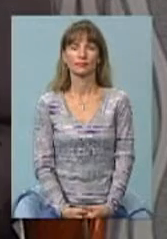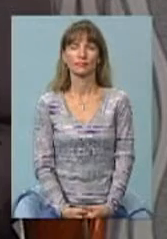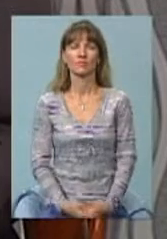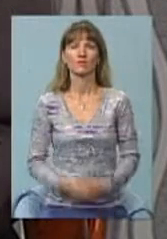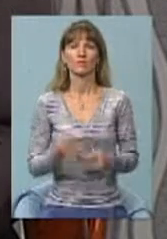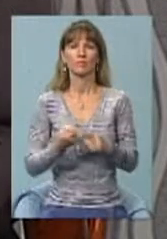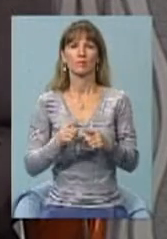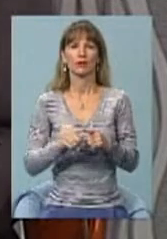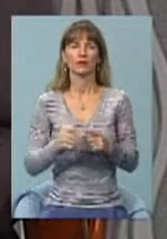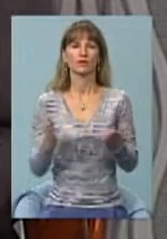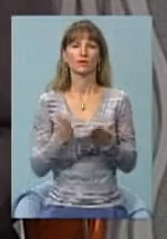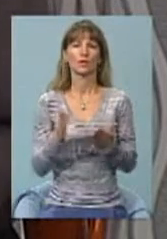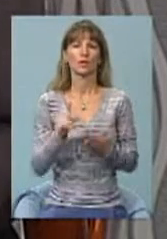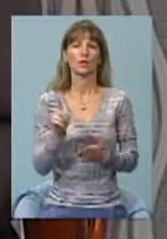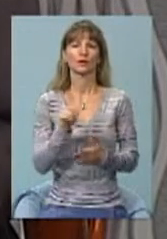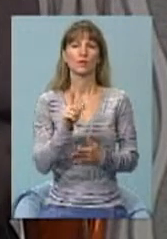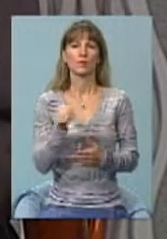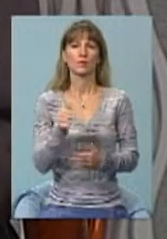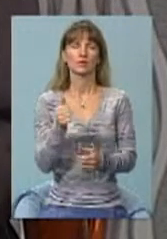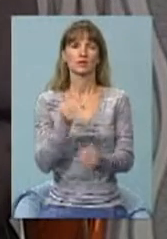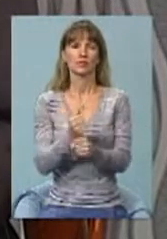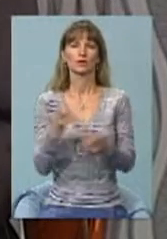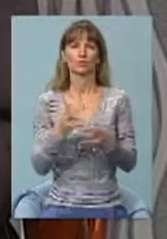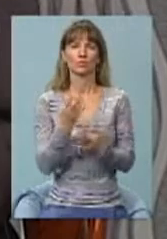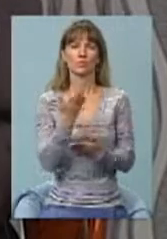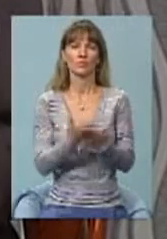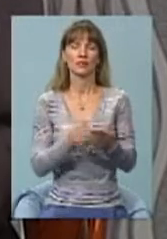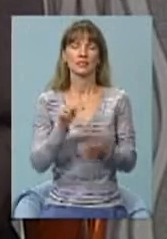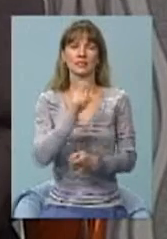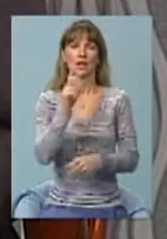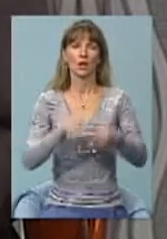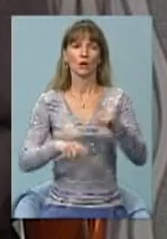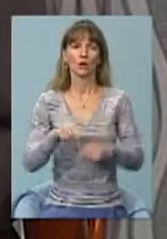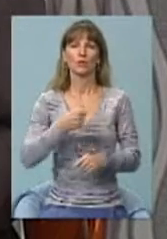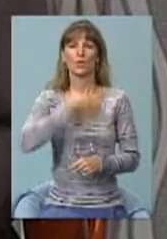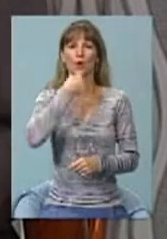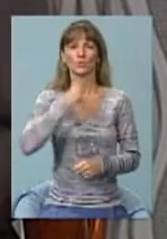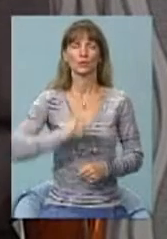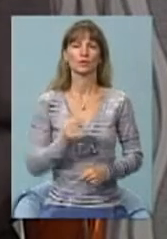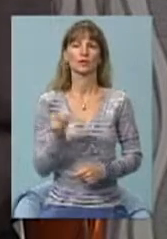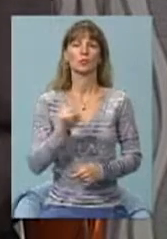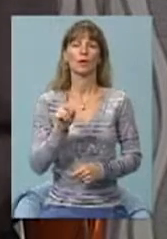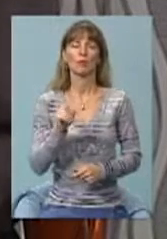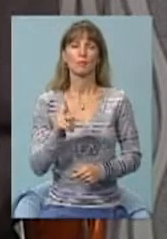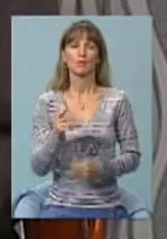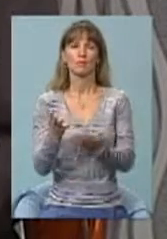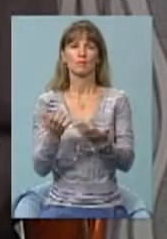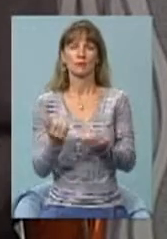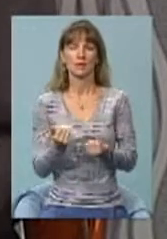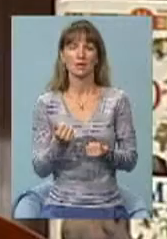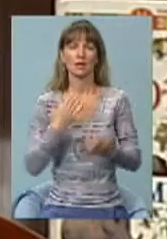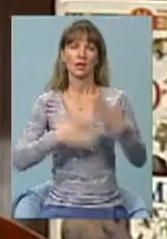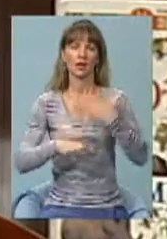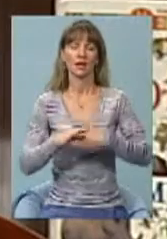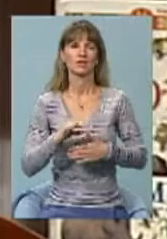Тож, як бачимо, перш аніж щось робити, ми маємо обов'язково порадитися з батьками, дорослими, друзями, аби прийняти ради та, власне,